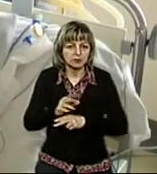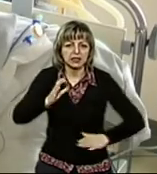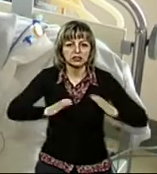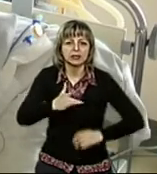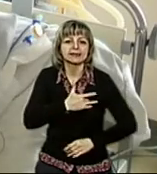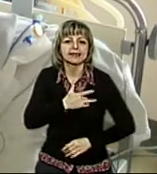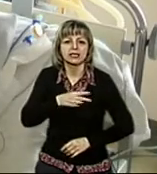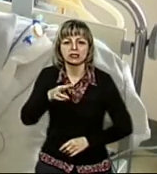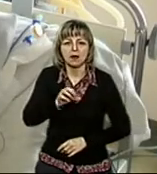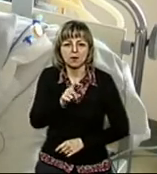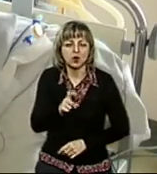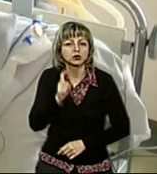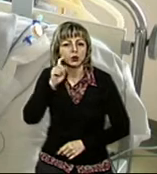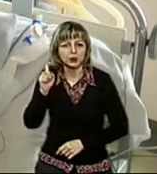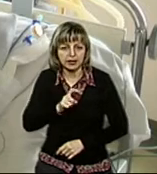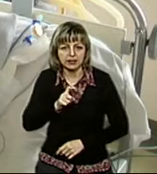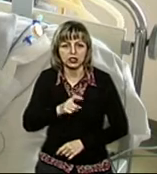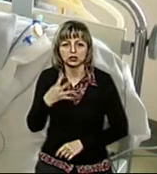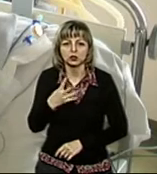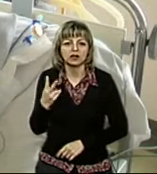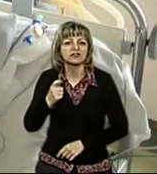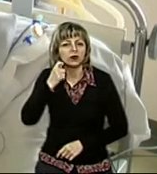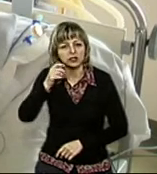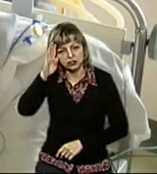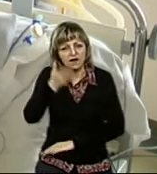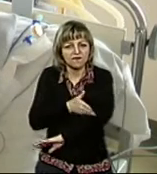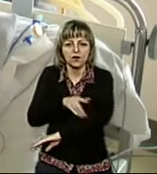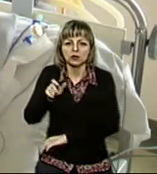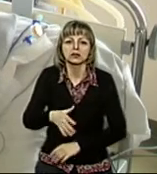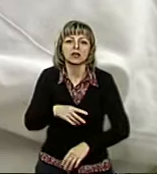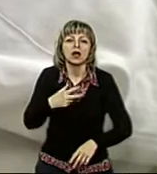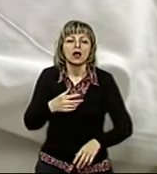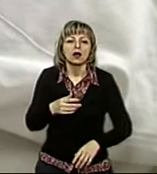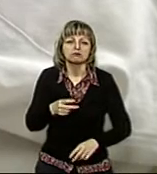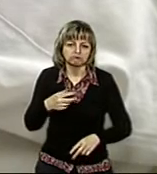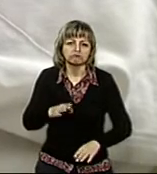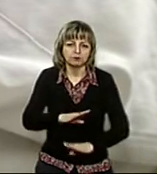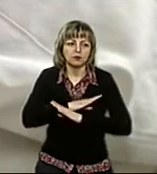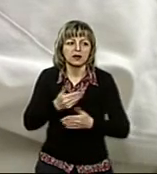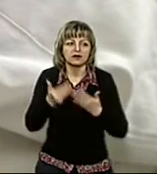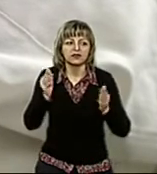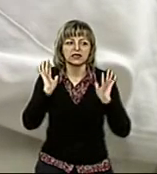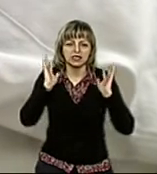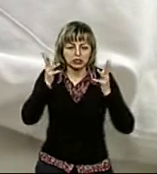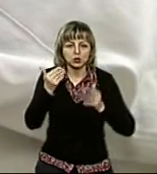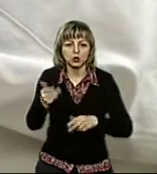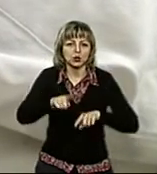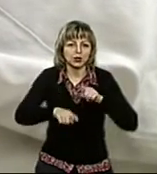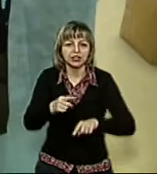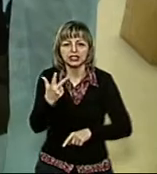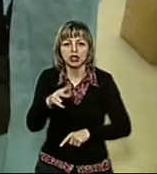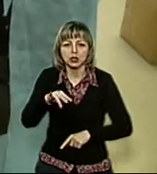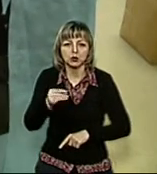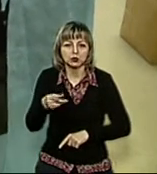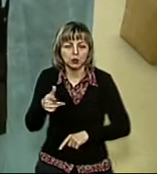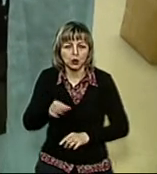Інституту серця мозу країни Ігор Кузьмич. 42-річний волинянин помер від інсульту. Його рідні зранку 3 лютого підписали